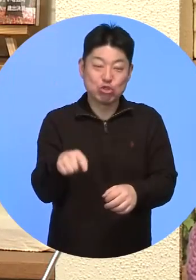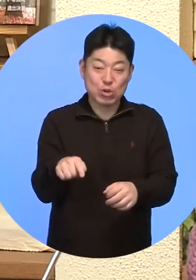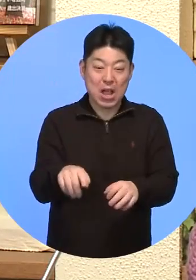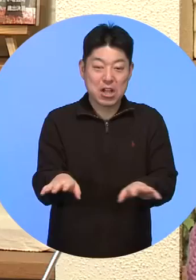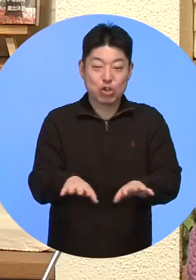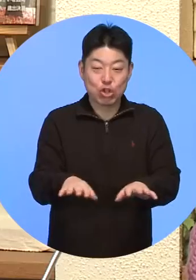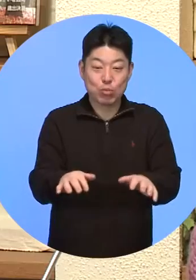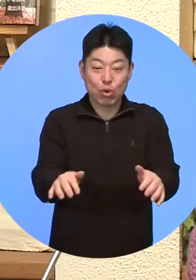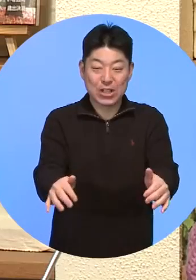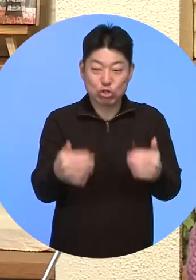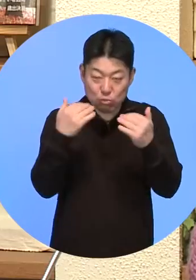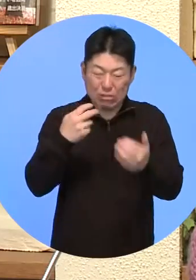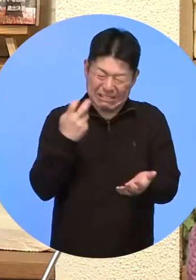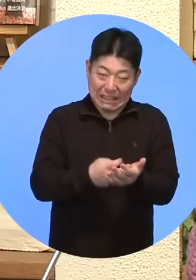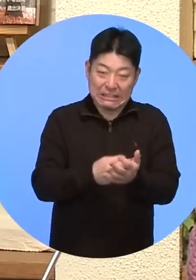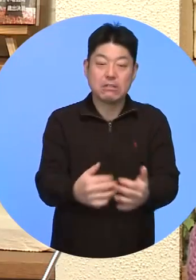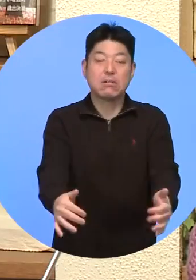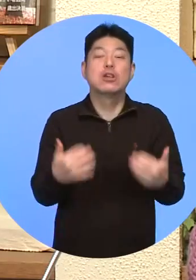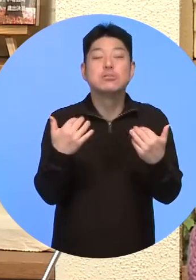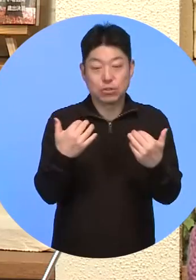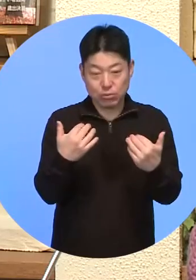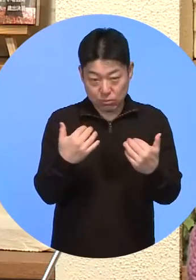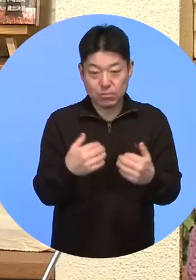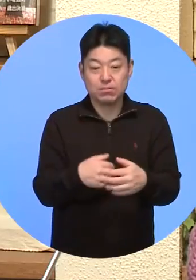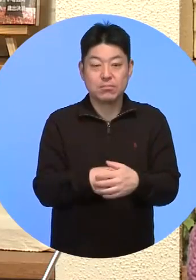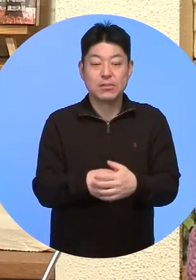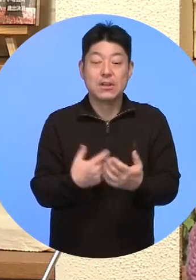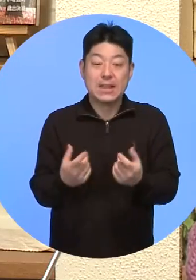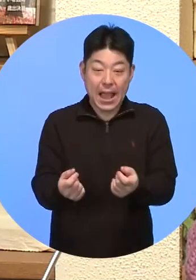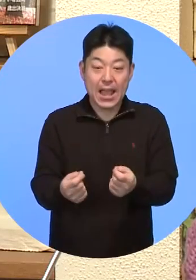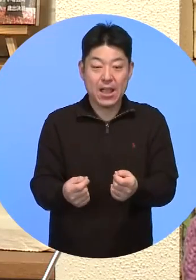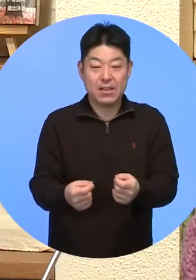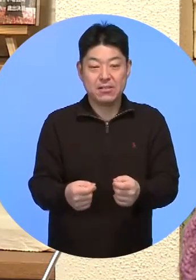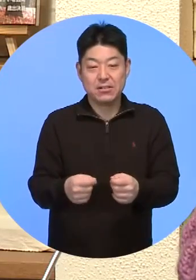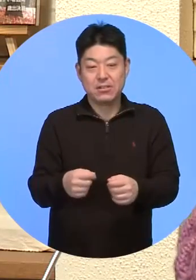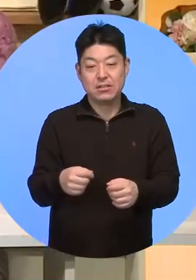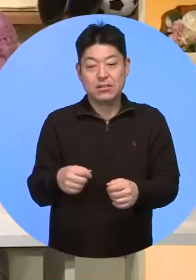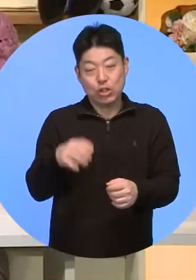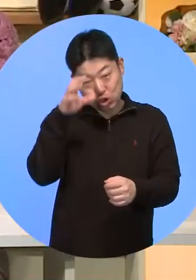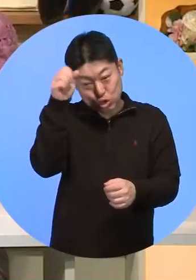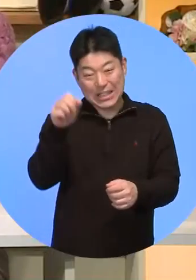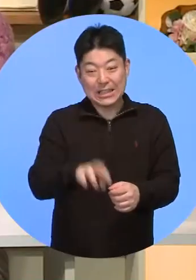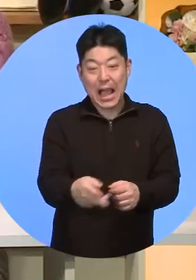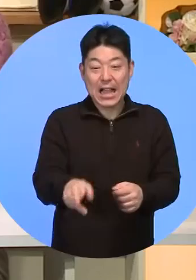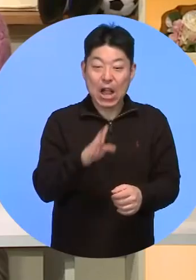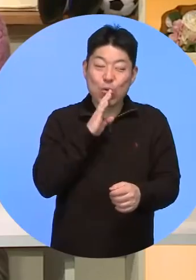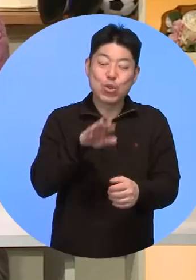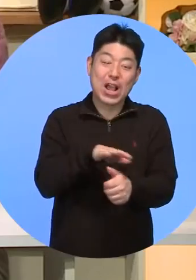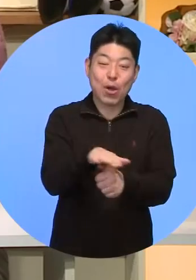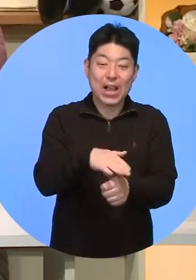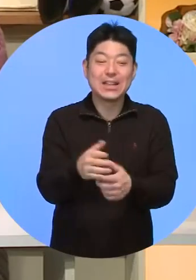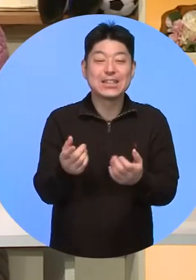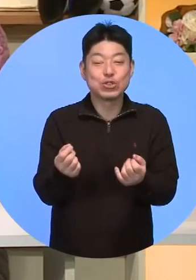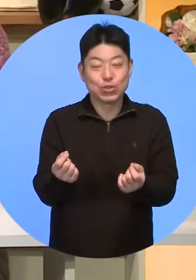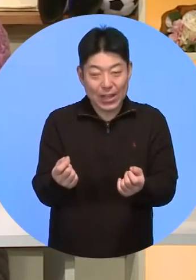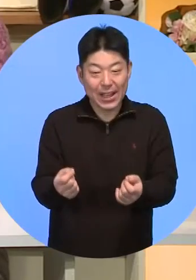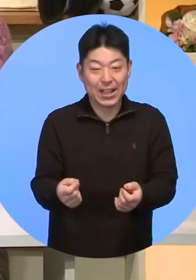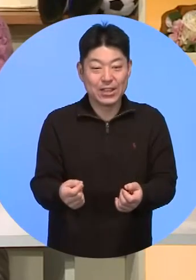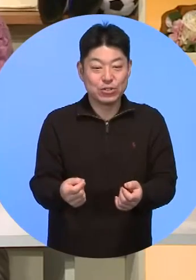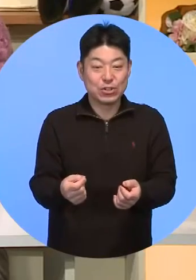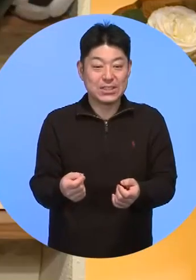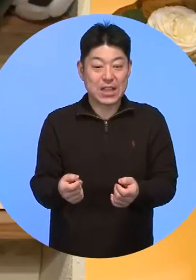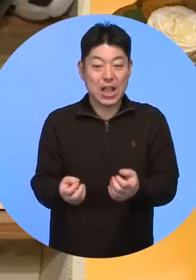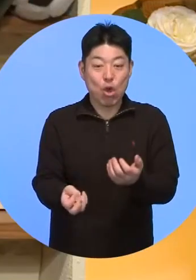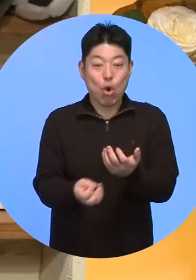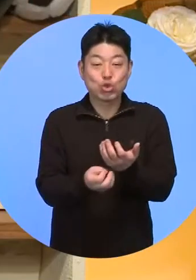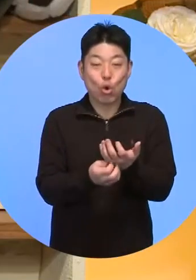スイタンのクワイ、これは園児たちの注目を集めること間違いないでしょう。 ねえ、スイタン揚げ本当に可愛かったですよ ね。そし